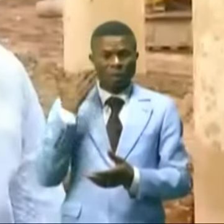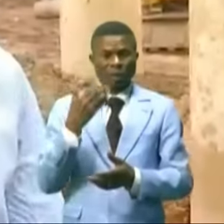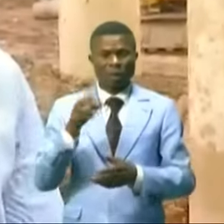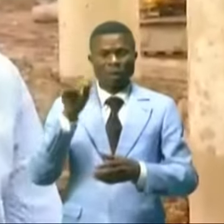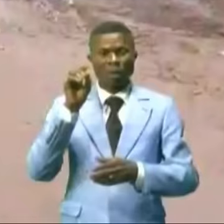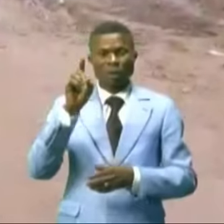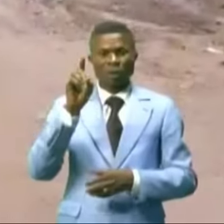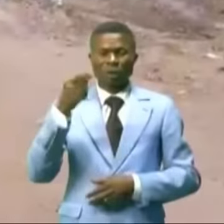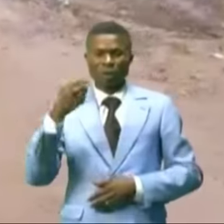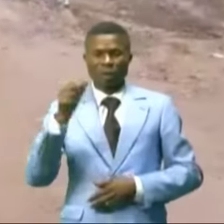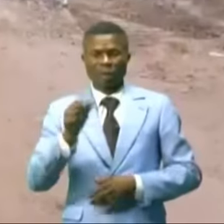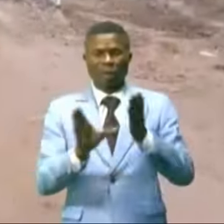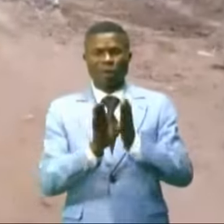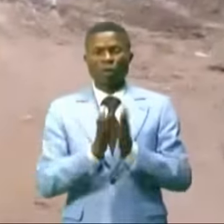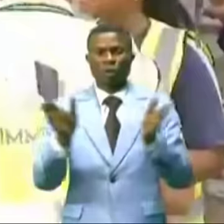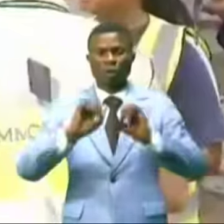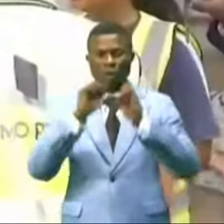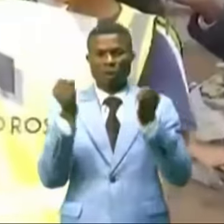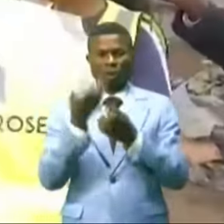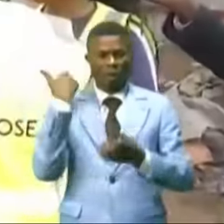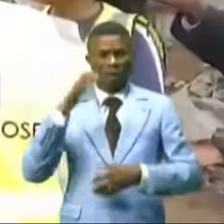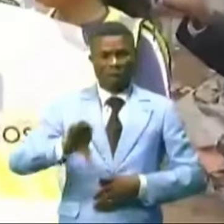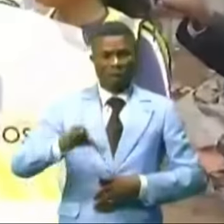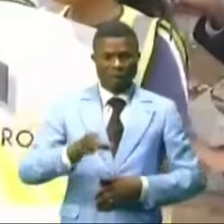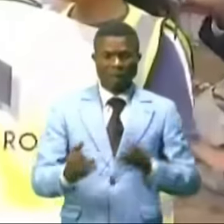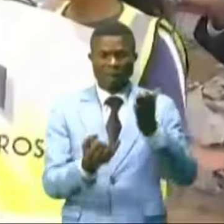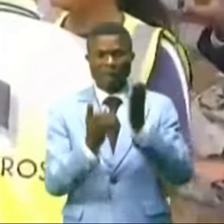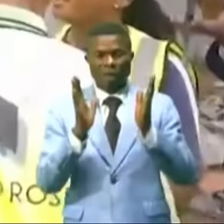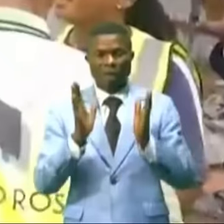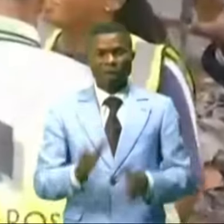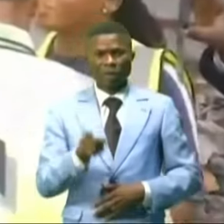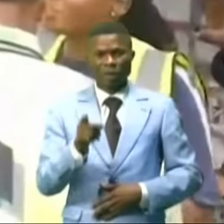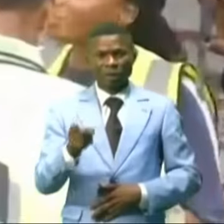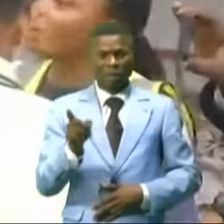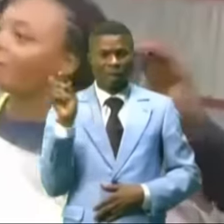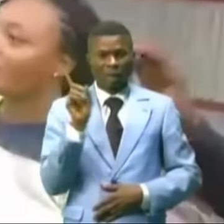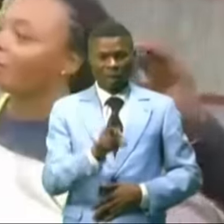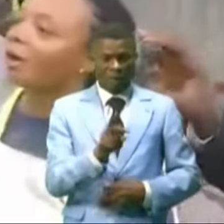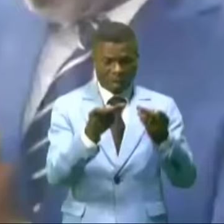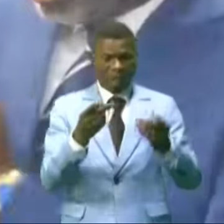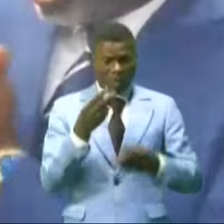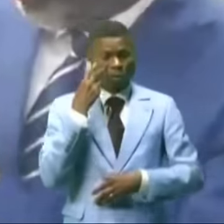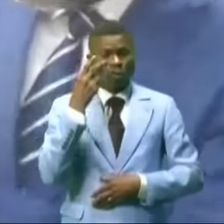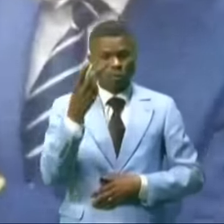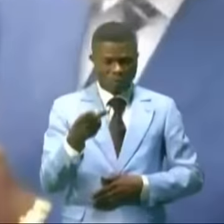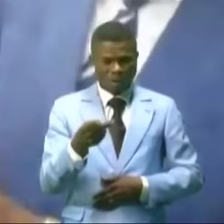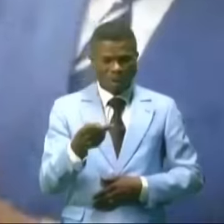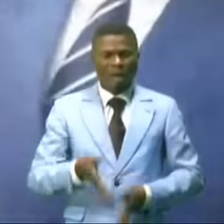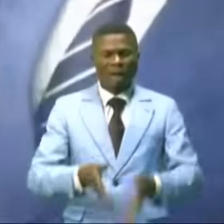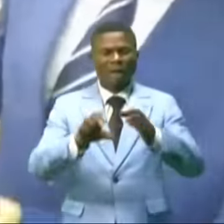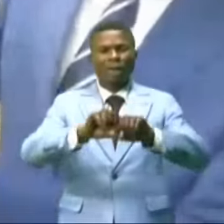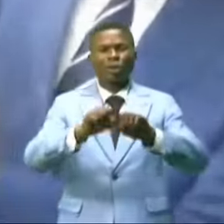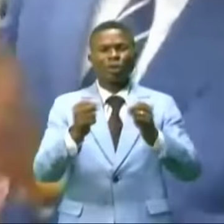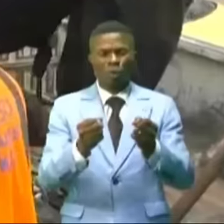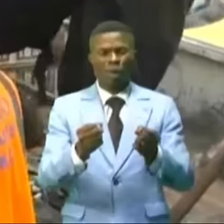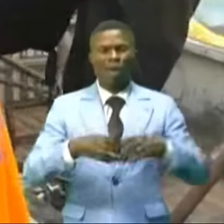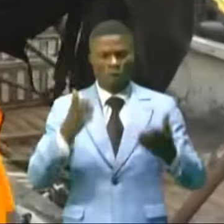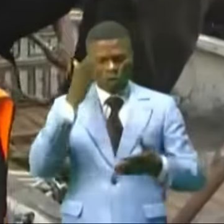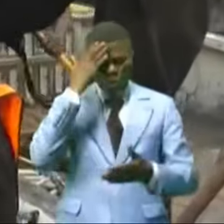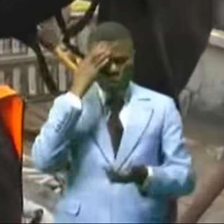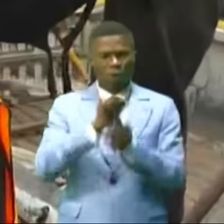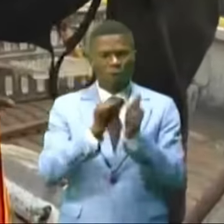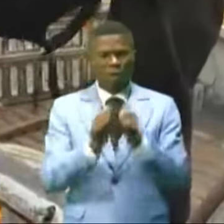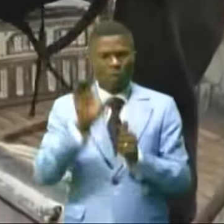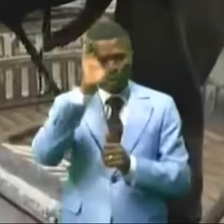général adjoint de la régie des OSA, ingénieur Jean Bosco Mwaka Indele, s'est rendu sur le lieu. Question de s'imprégner de la situation et